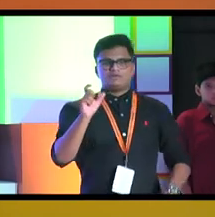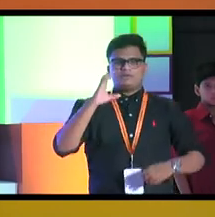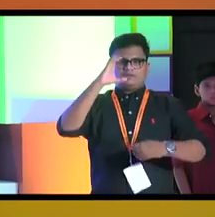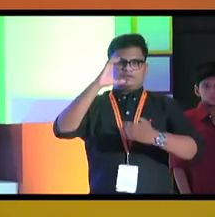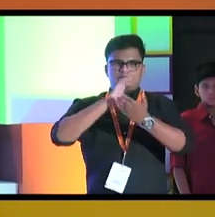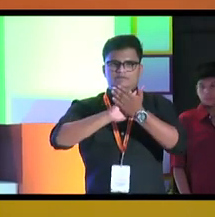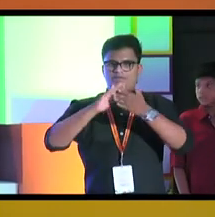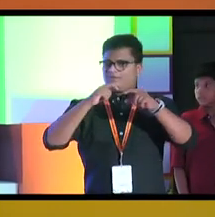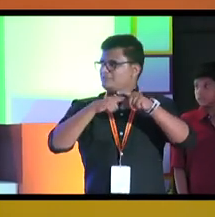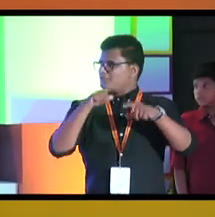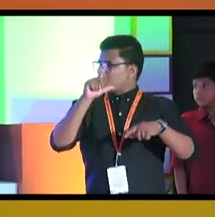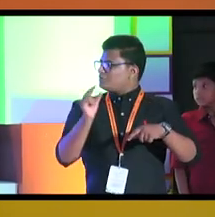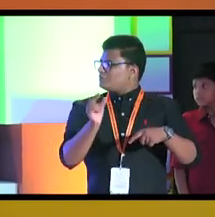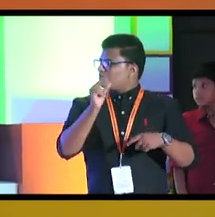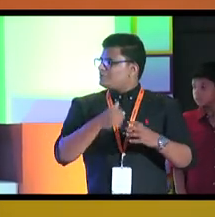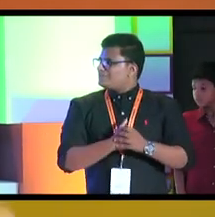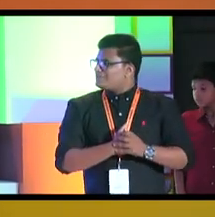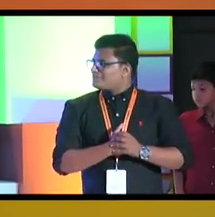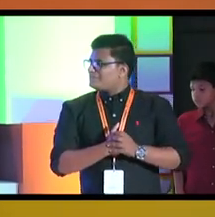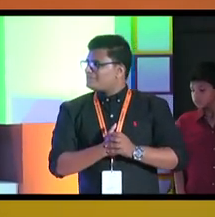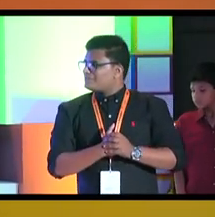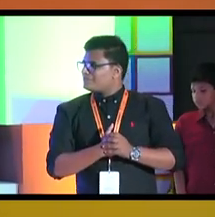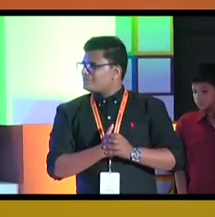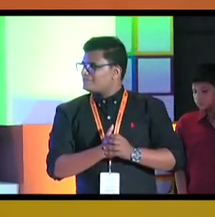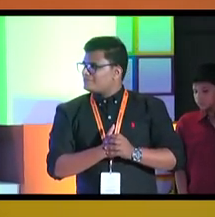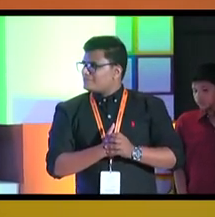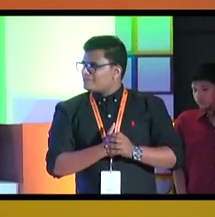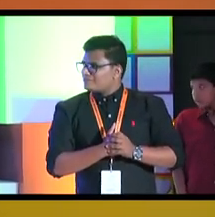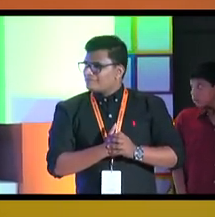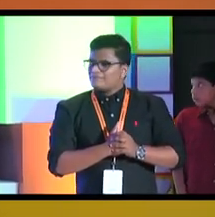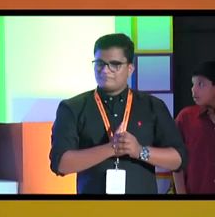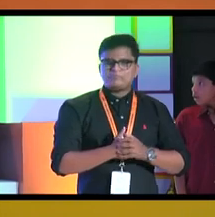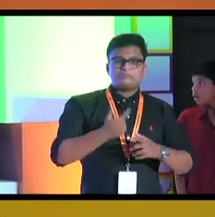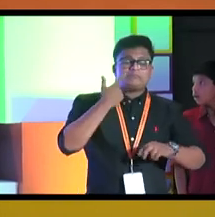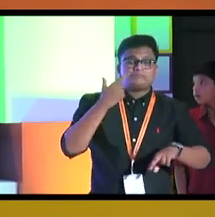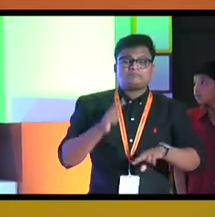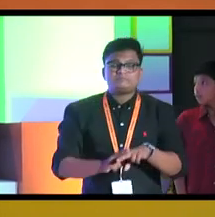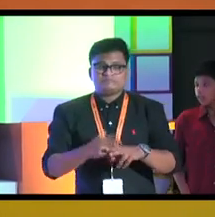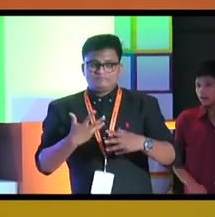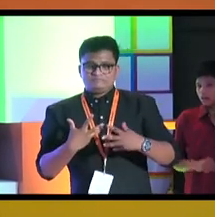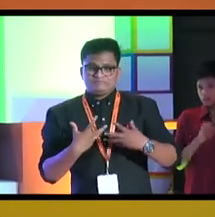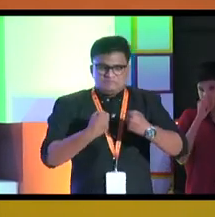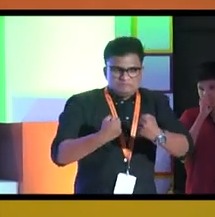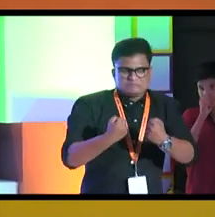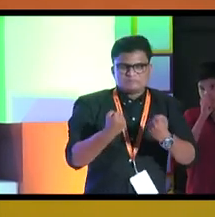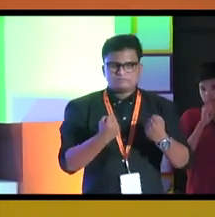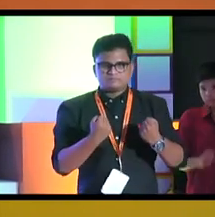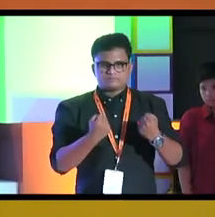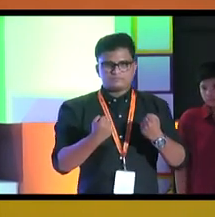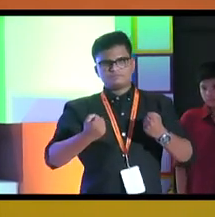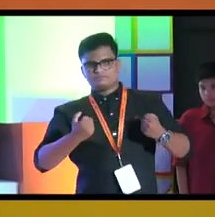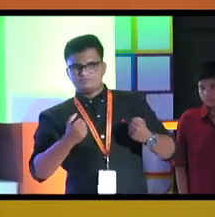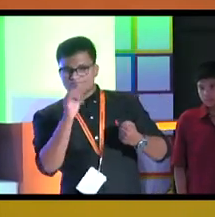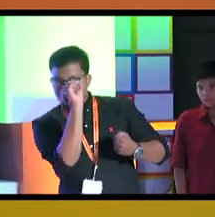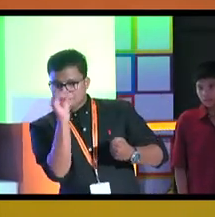जब वो चील ग्रुप का इशारा देखते हैं तो दे आर रिमाइंडेड ऑफ देयर स्ट्रेंथ ऑफ हैविंग अ वेरी वेरी